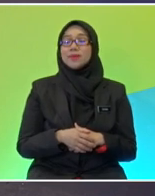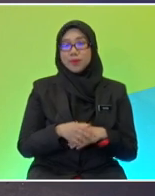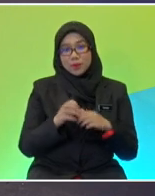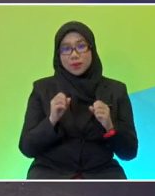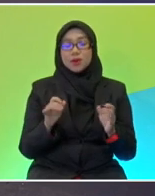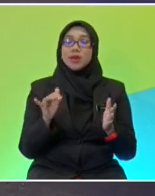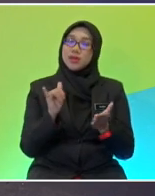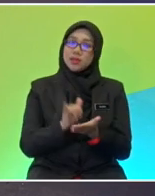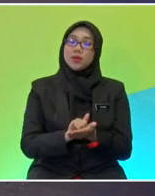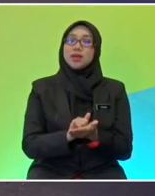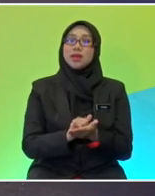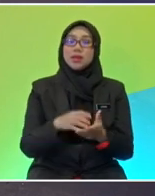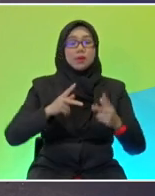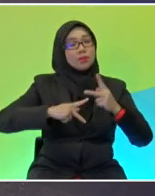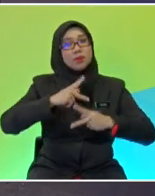pengeraman